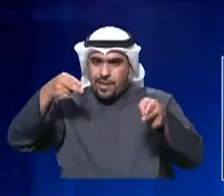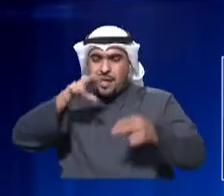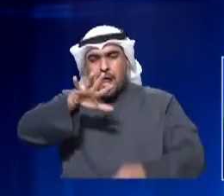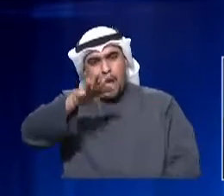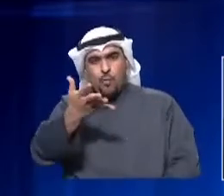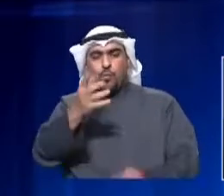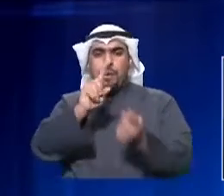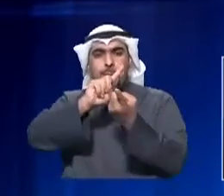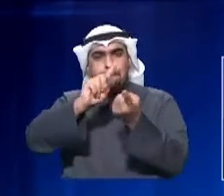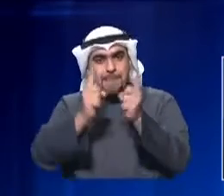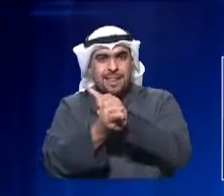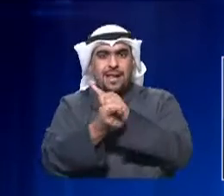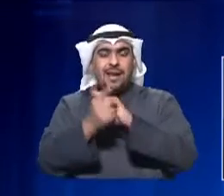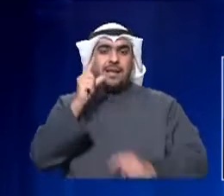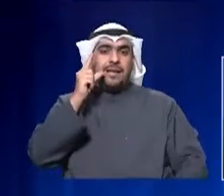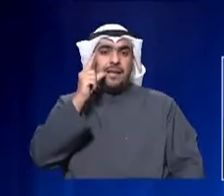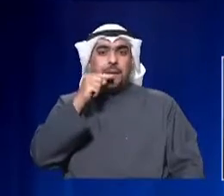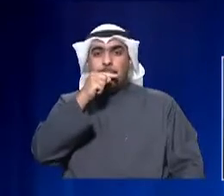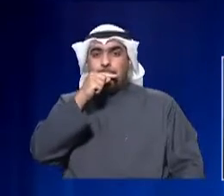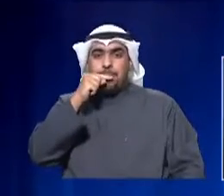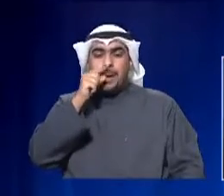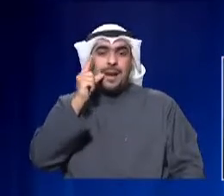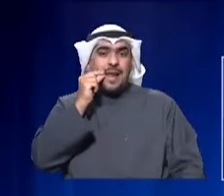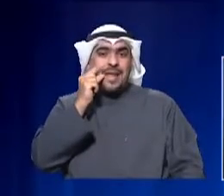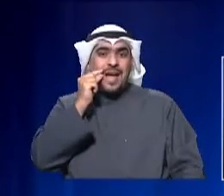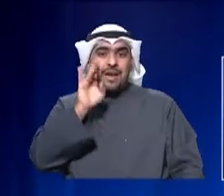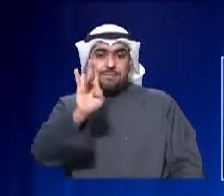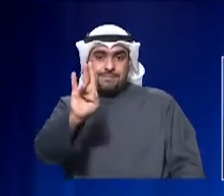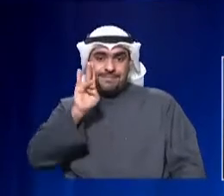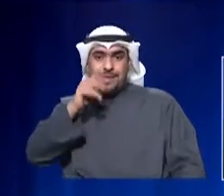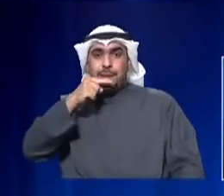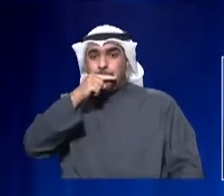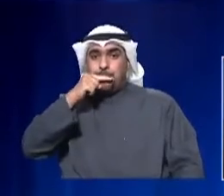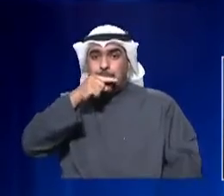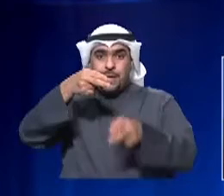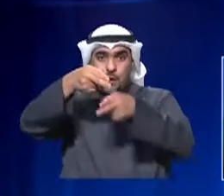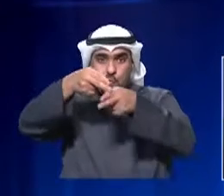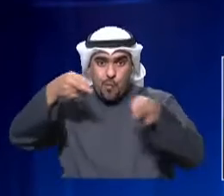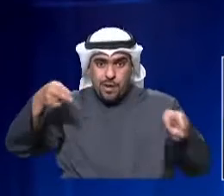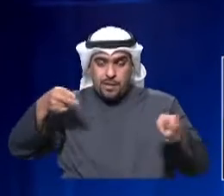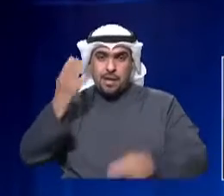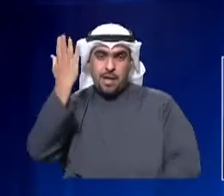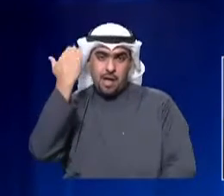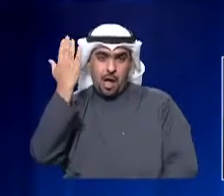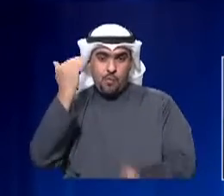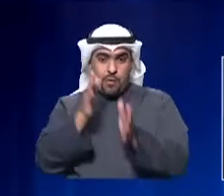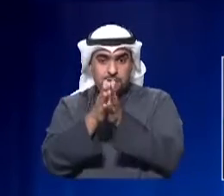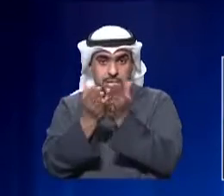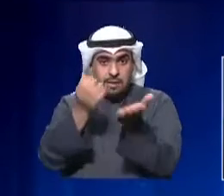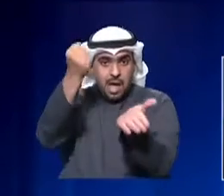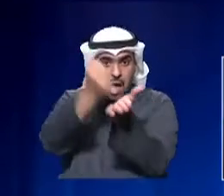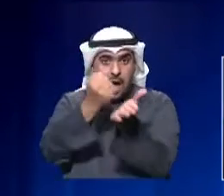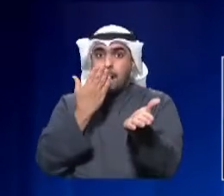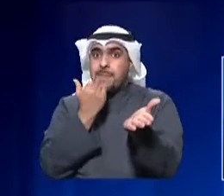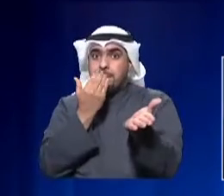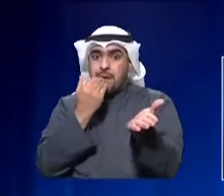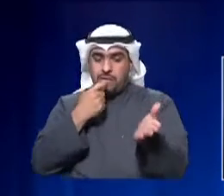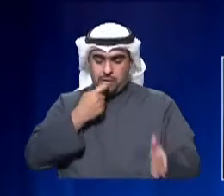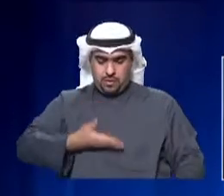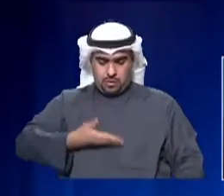من حملة شهادة المرحلة الثانوية العامة فما دونها وما يعادلها من شهادات مقابل رسم